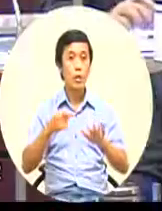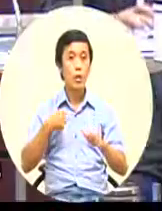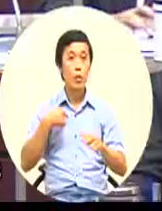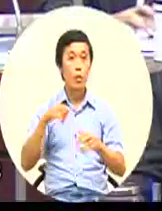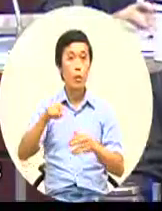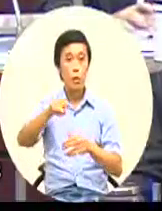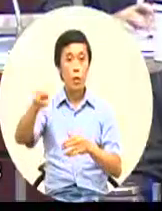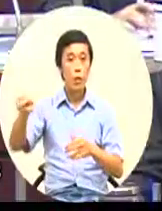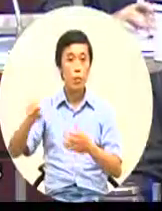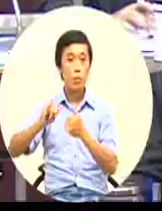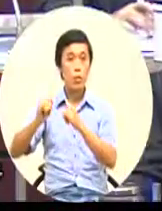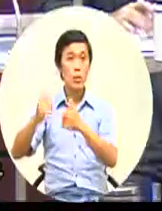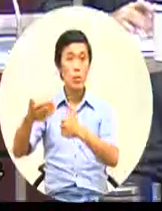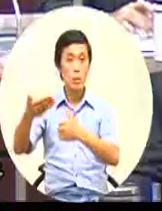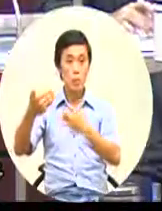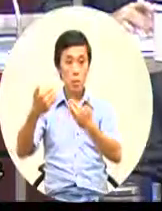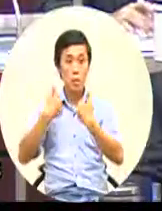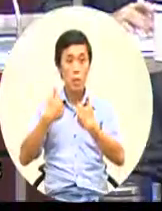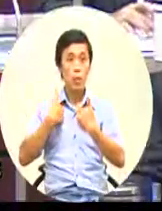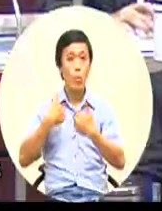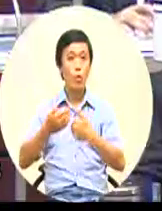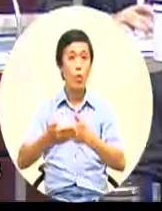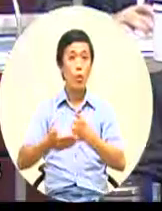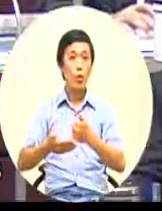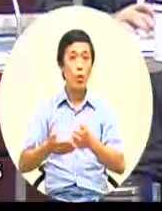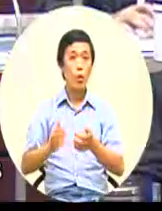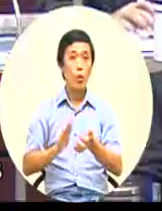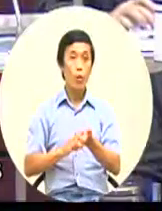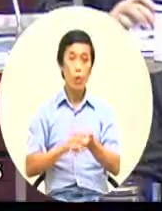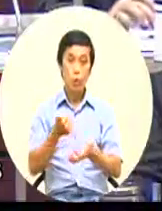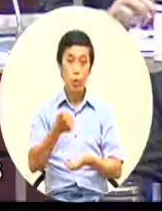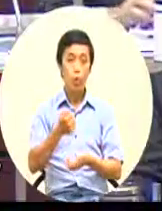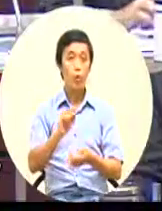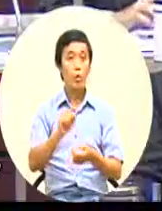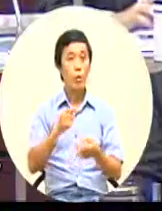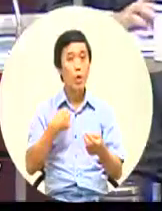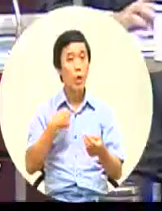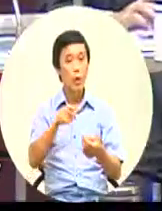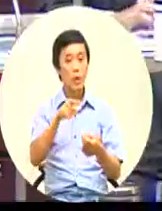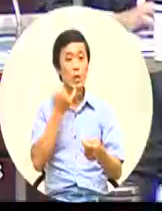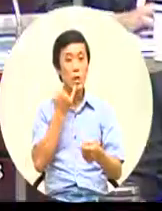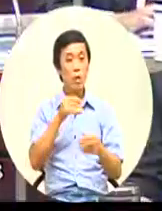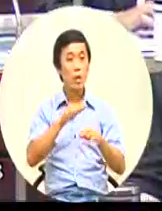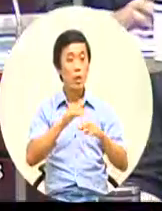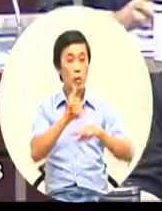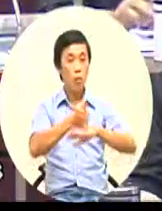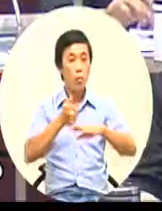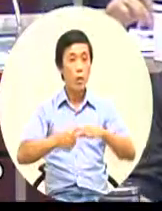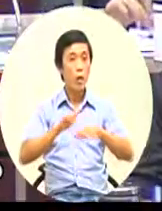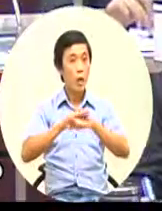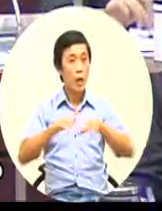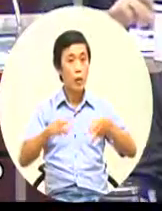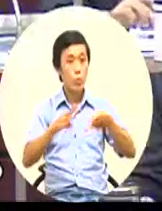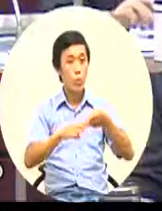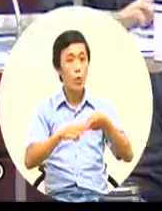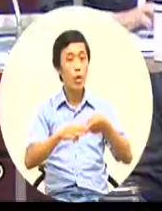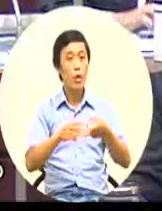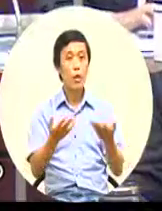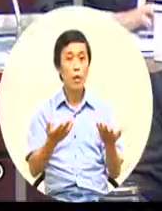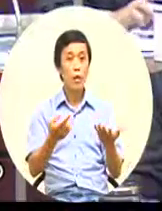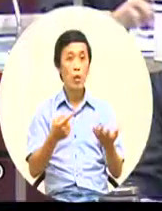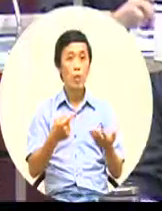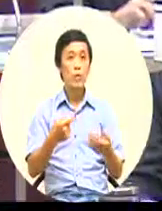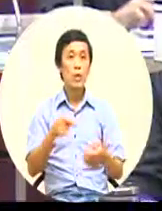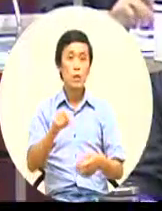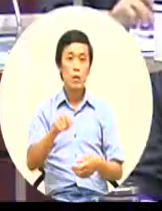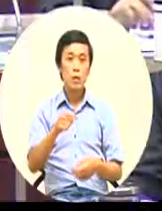予人安尼，大家人啊，我都是安全下庄啊，我都做完啊就。但